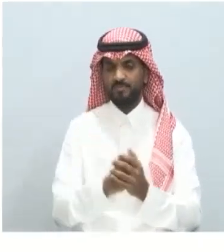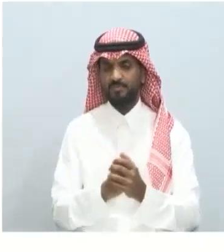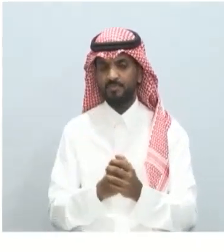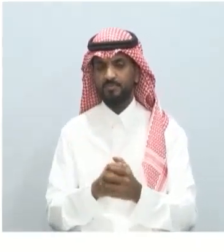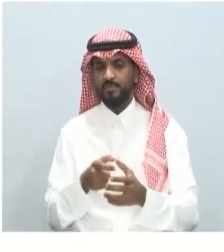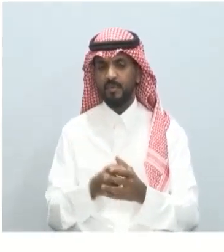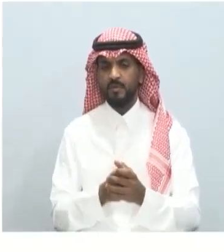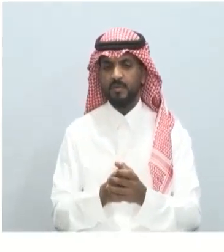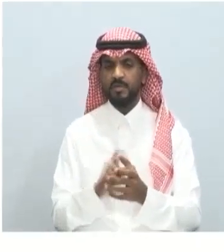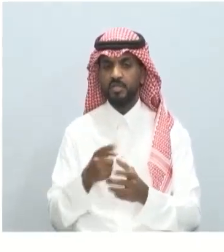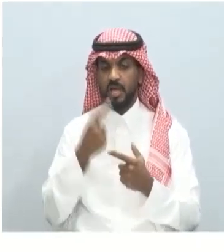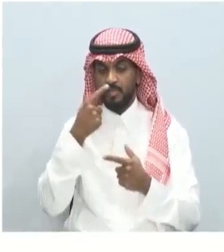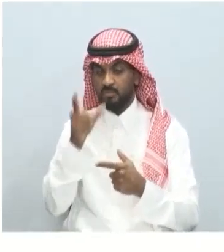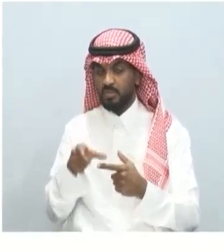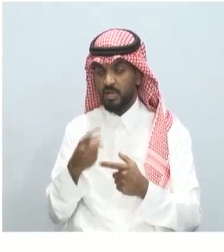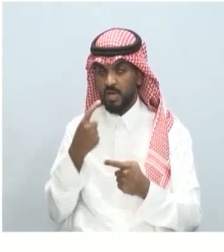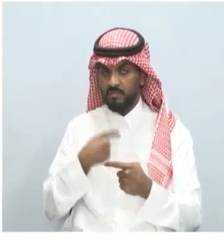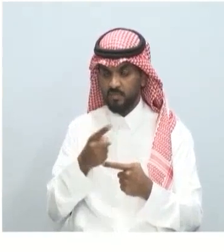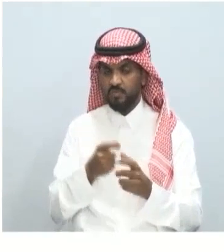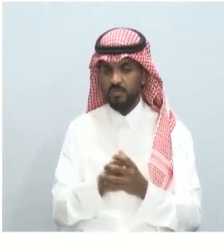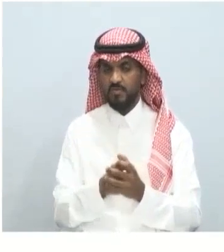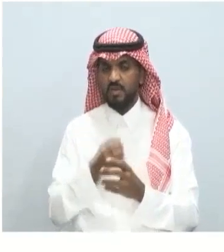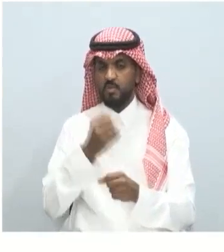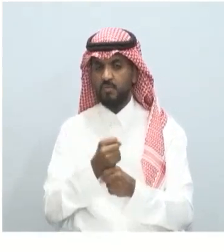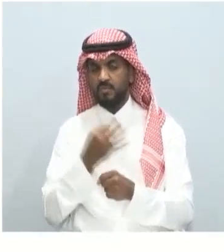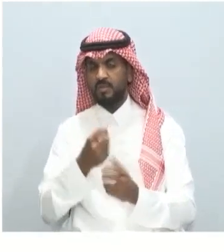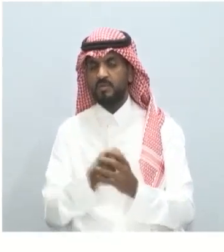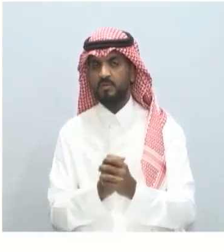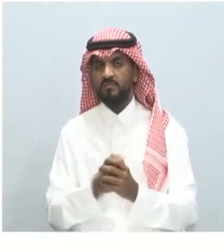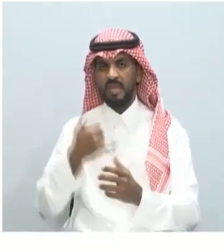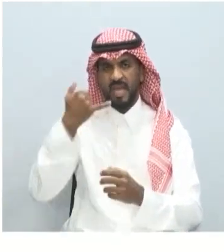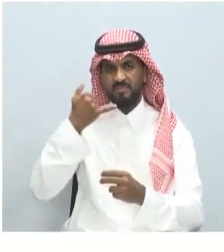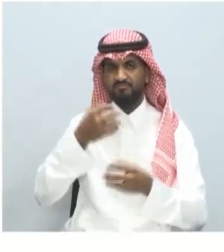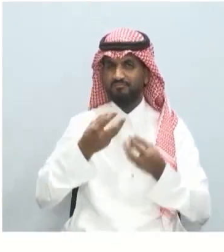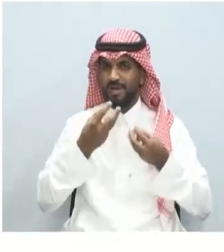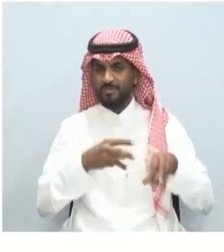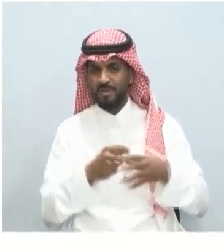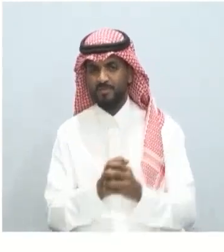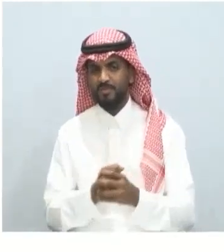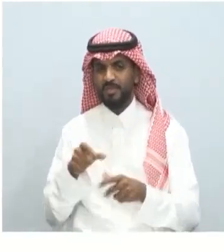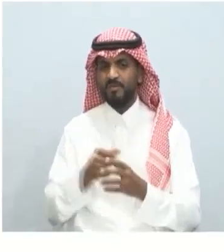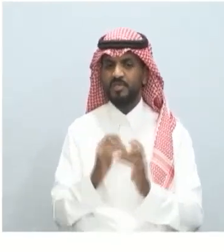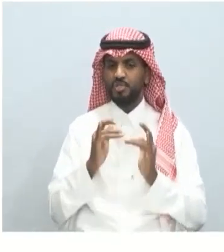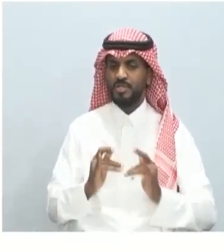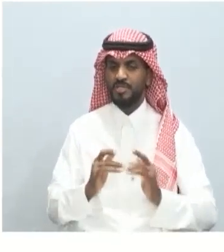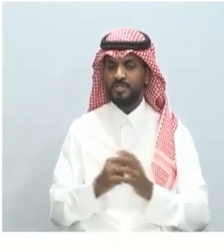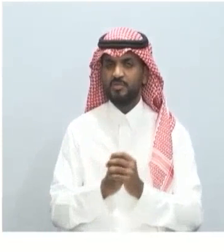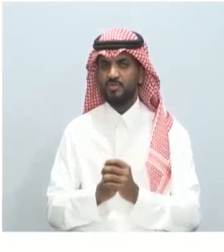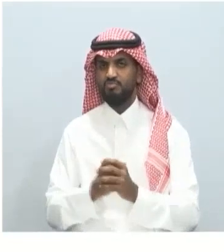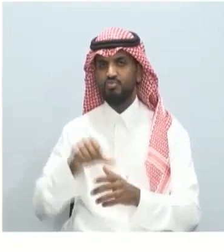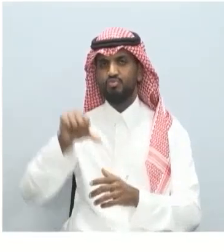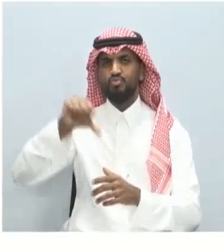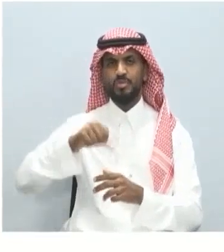المتحدث قد راى نفسه في هذا الموقف كمن يتحدث في هاتف معطل ووجد في جليسه من سوء